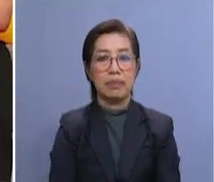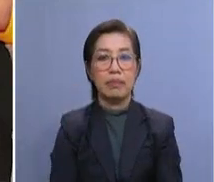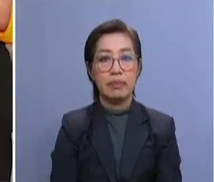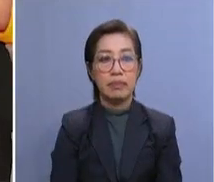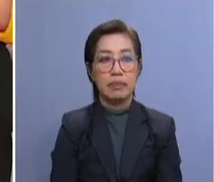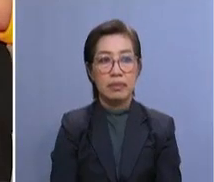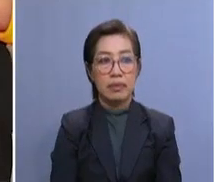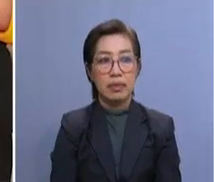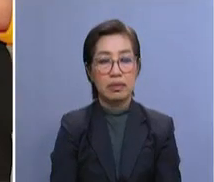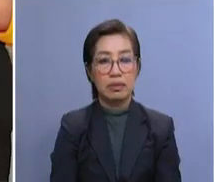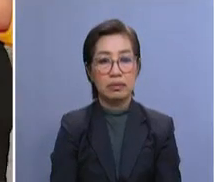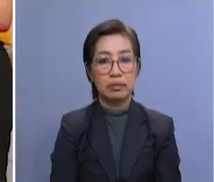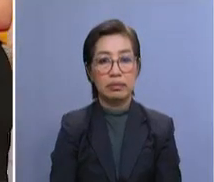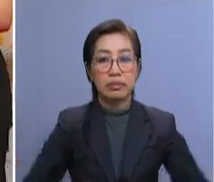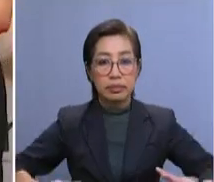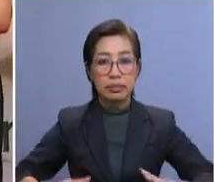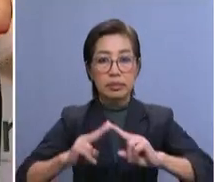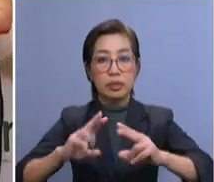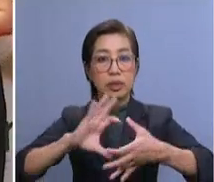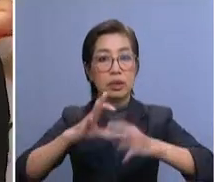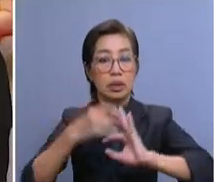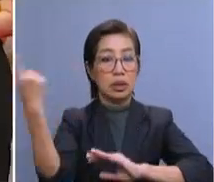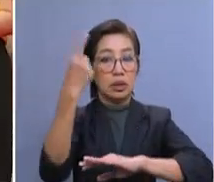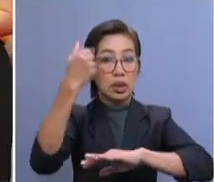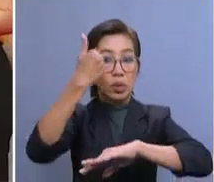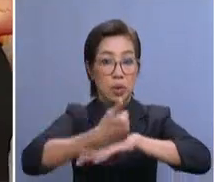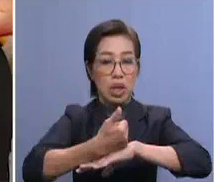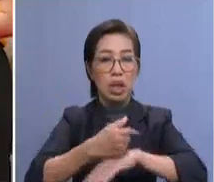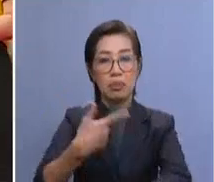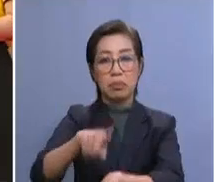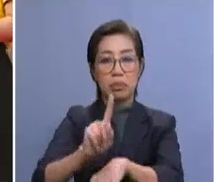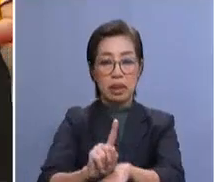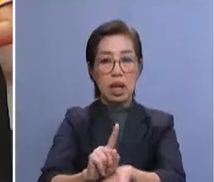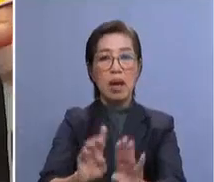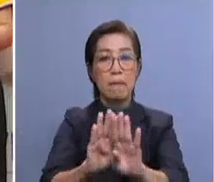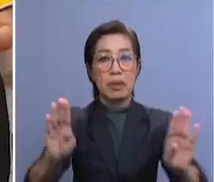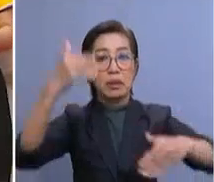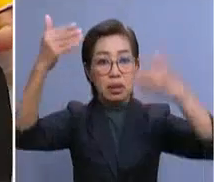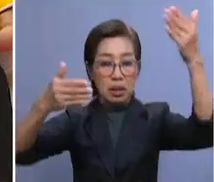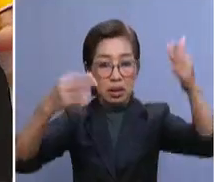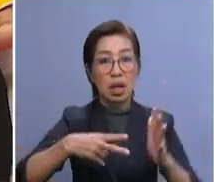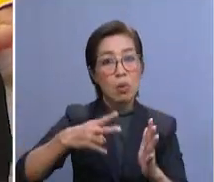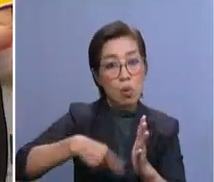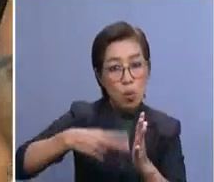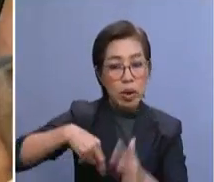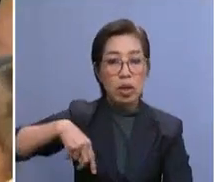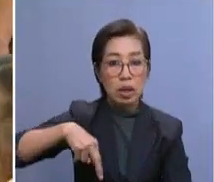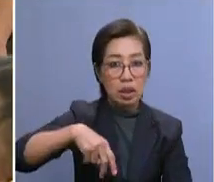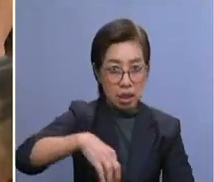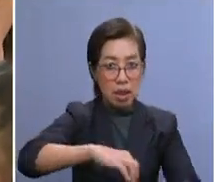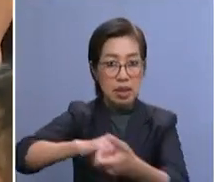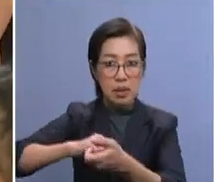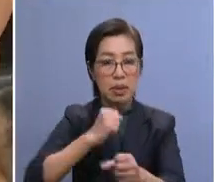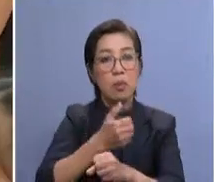ดีนะที่พัฒน์รัชกิจประการรัฐมนตรีว่าการกระทรวงการท่องเที่ยวและกีฬาเป็นประธานเปิดกิจกรรมเดินวิ่งสามัคคีทำความดีเพื่อ